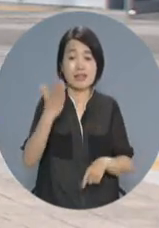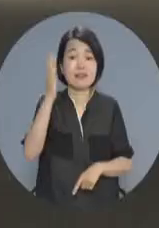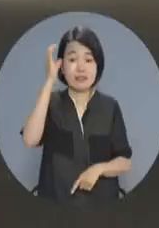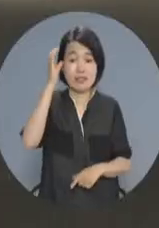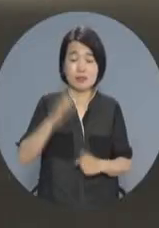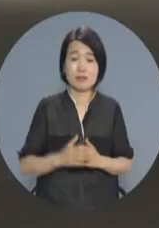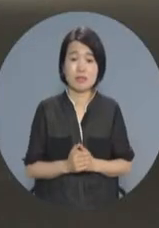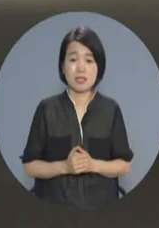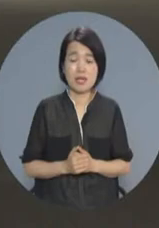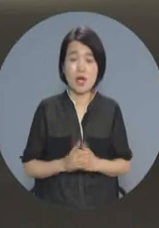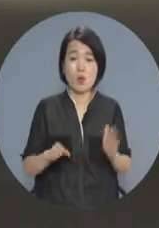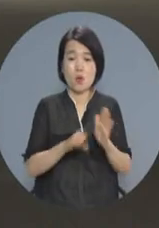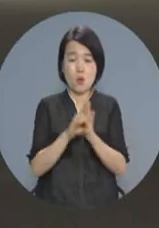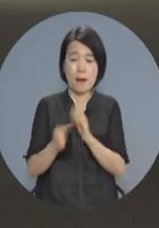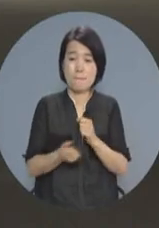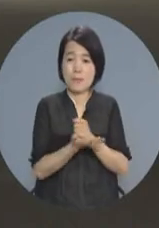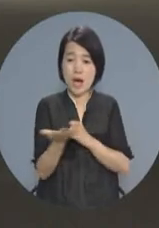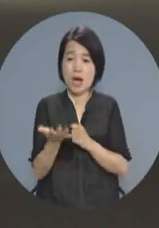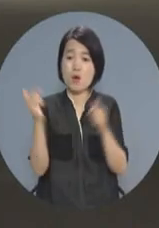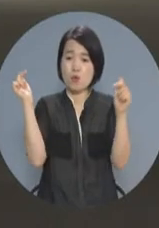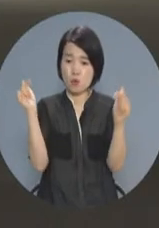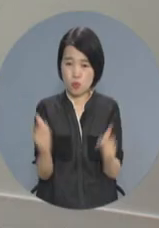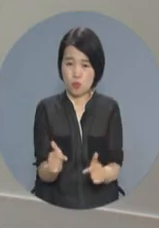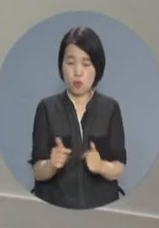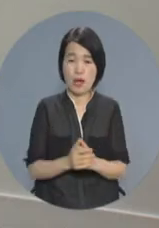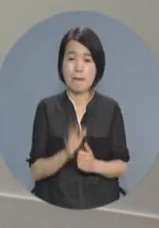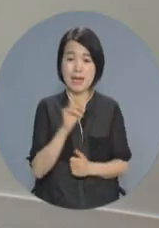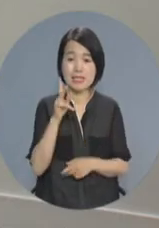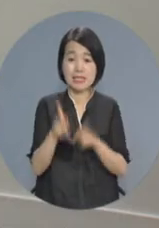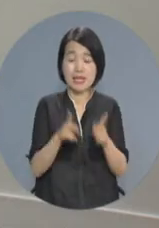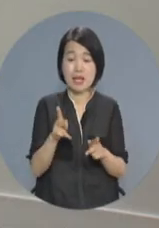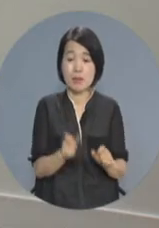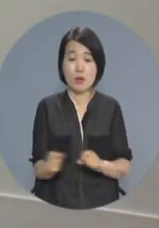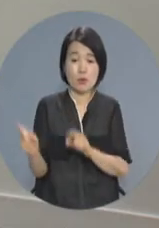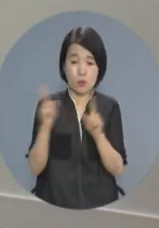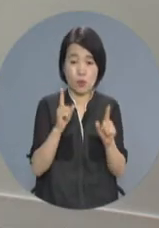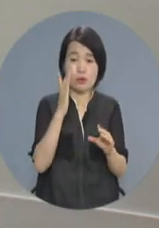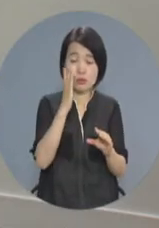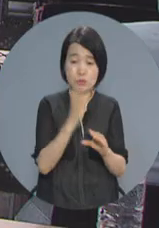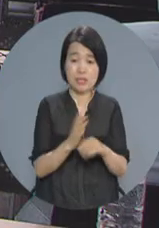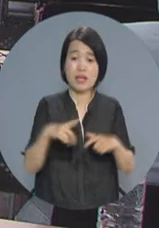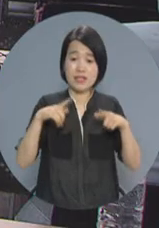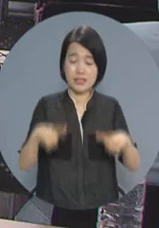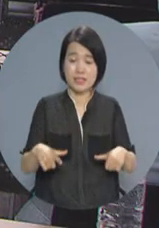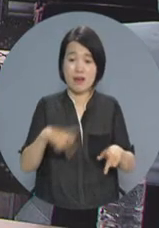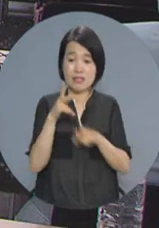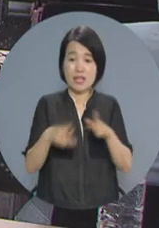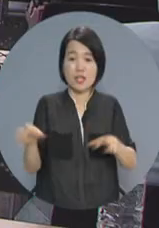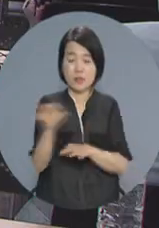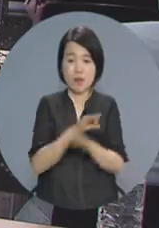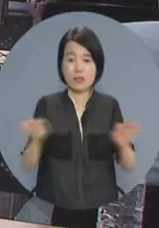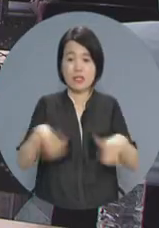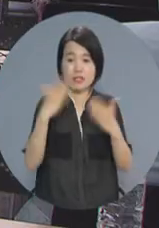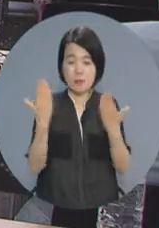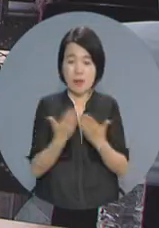있습니다. 코로나19 여파가 잦아들고 마이스 산업이 다시 활기를 띠면서 지역의 산업 경제